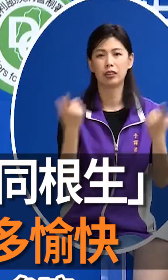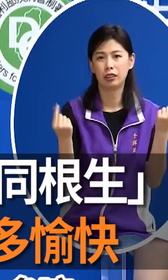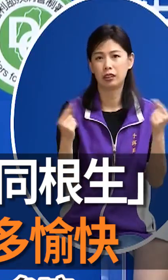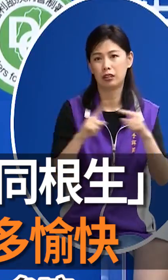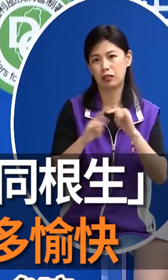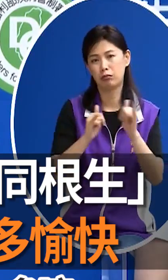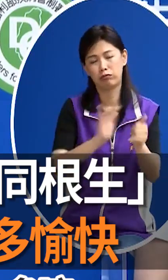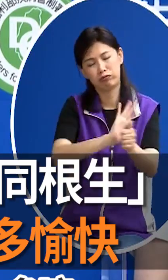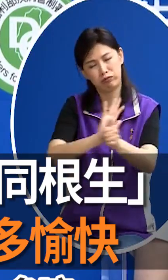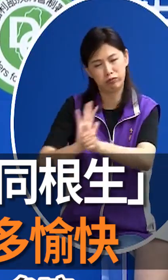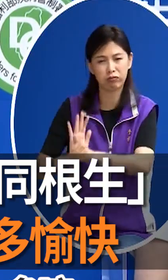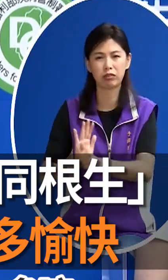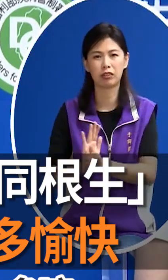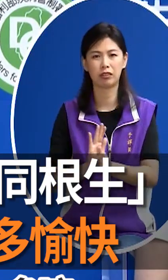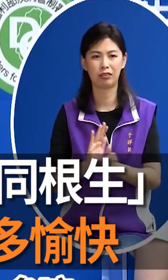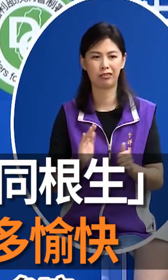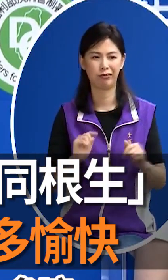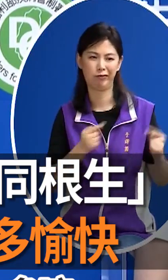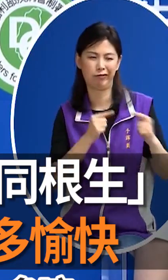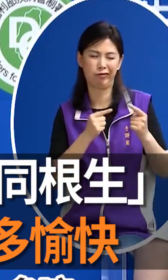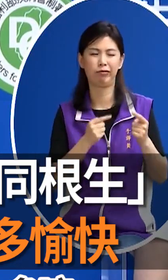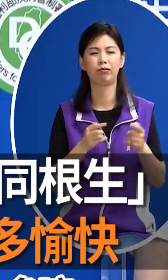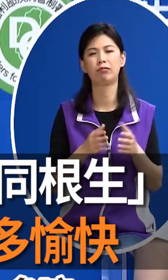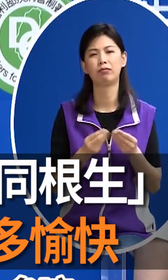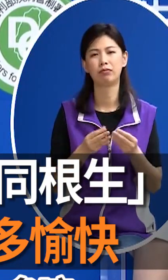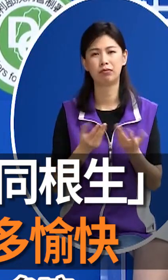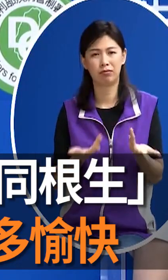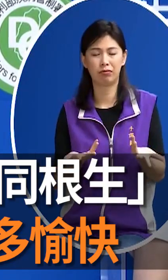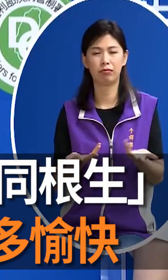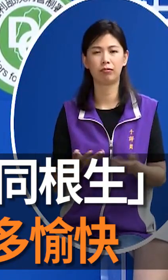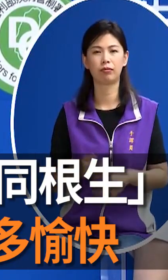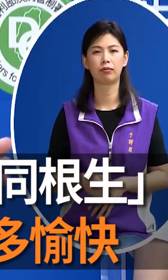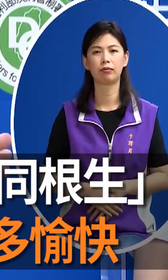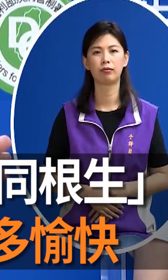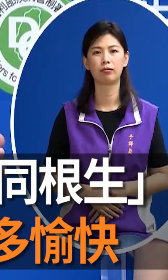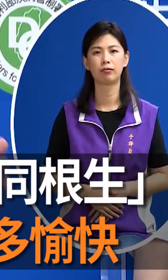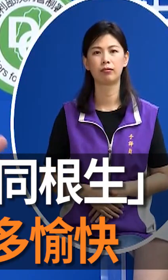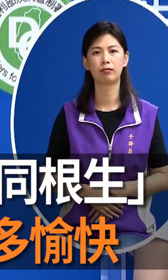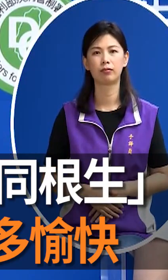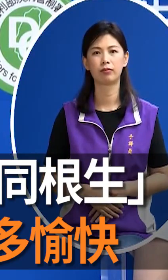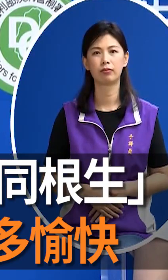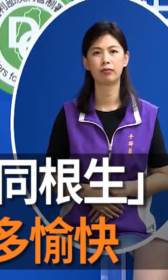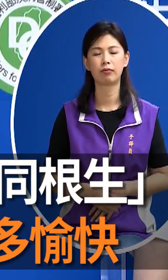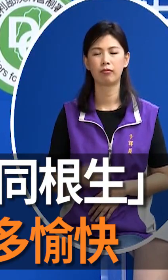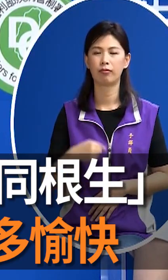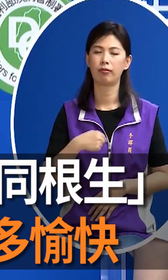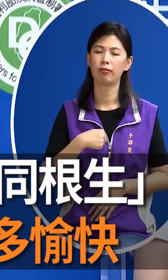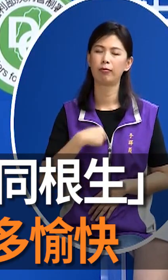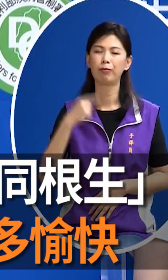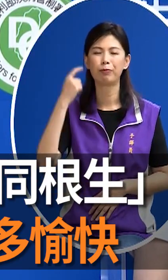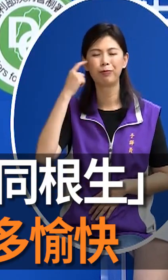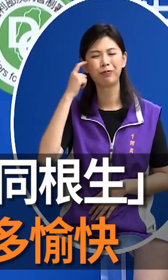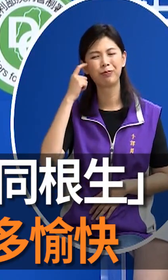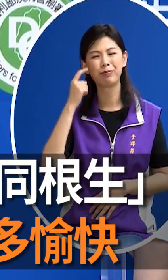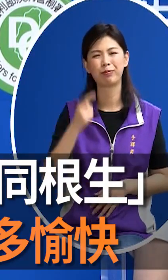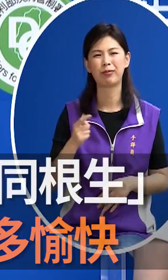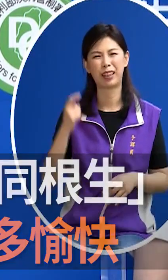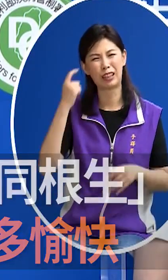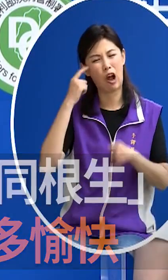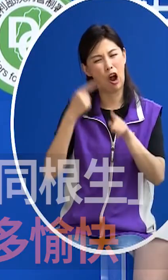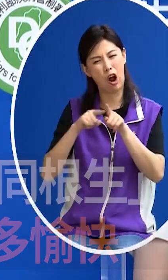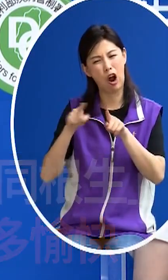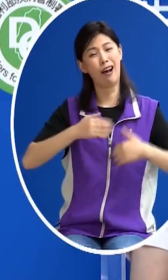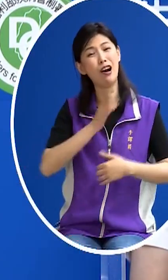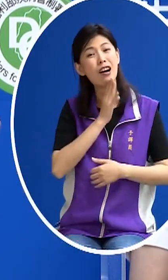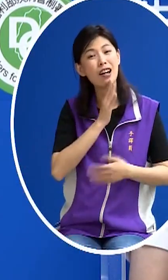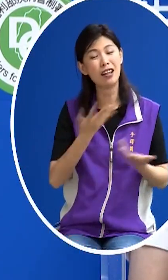我相信就很多的话大家也不用联想太多嘛哈，那本身本是同根生，那合作多愉